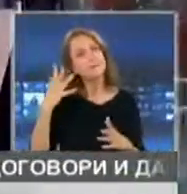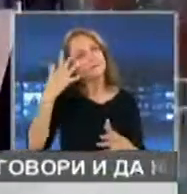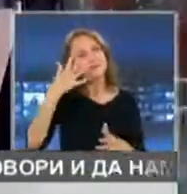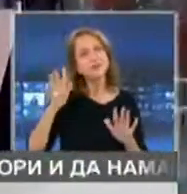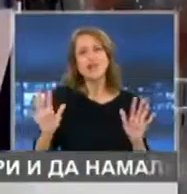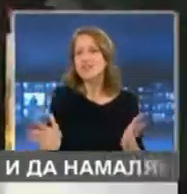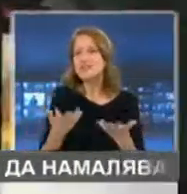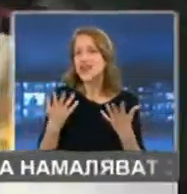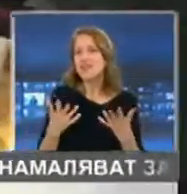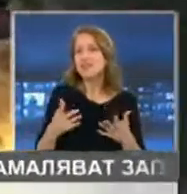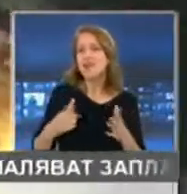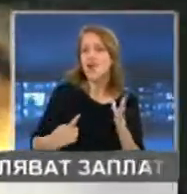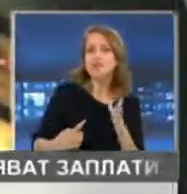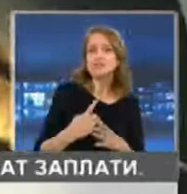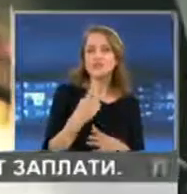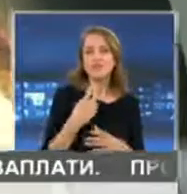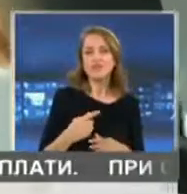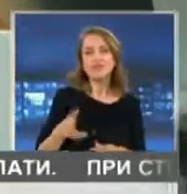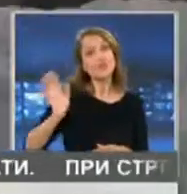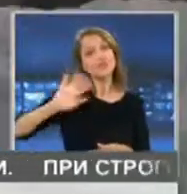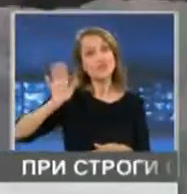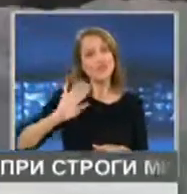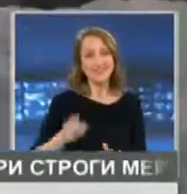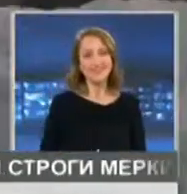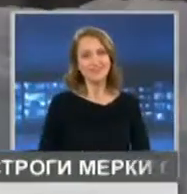Като хамстер! Довиждане!